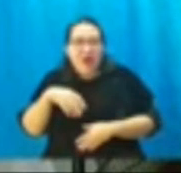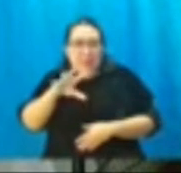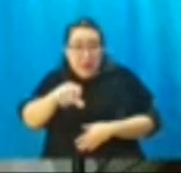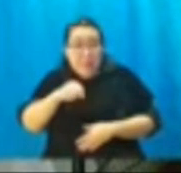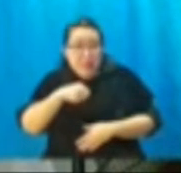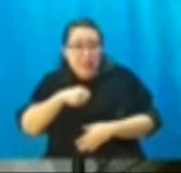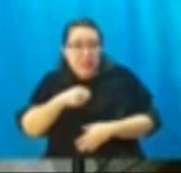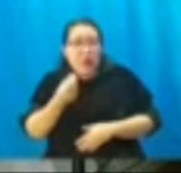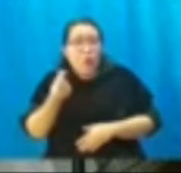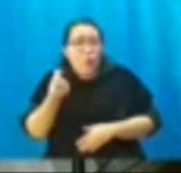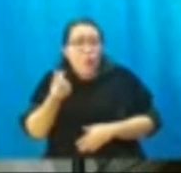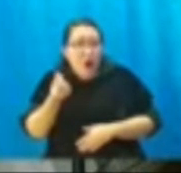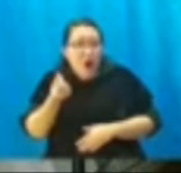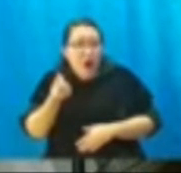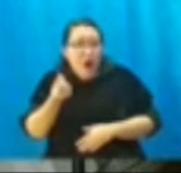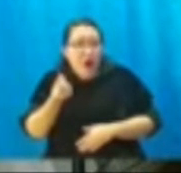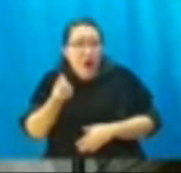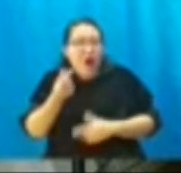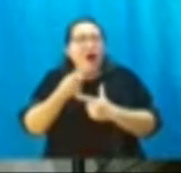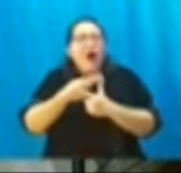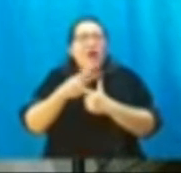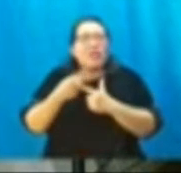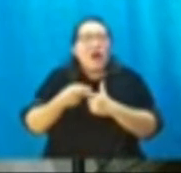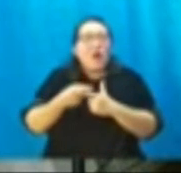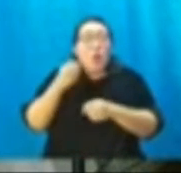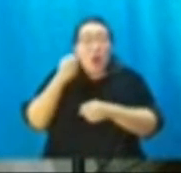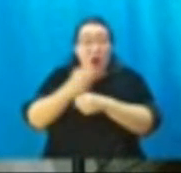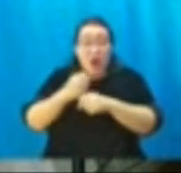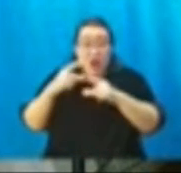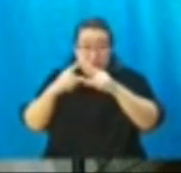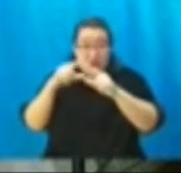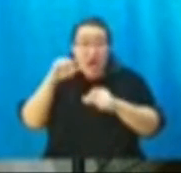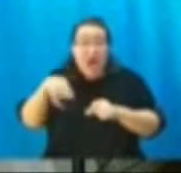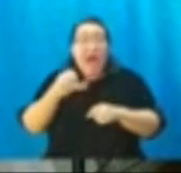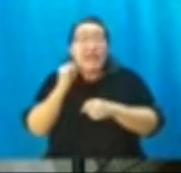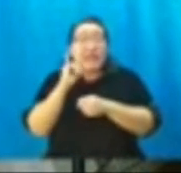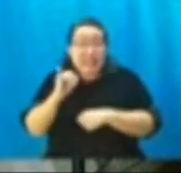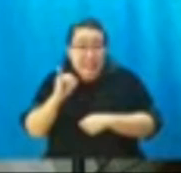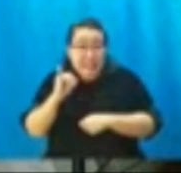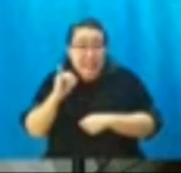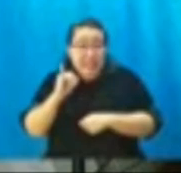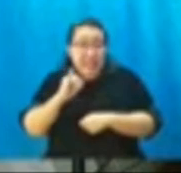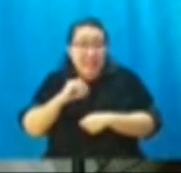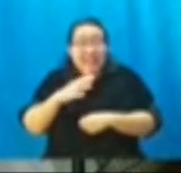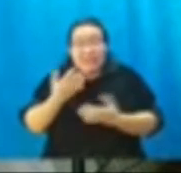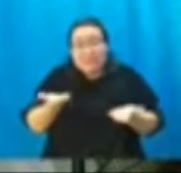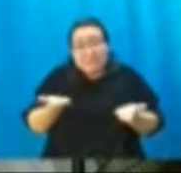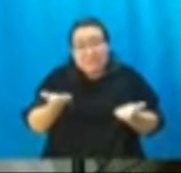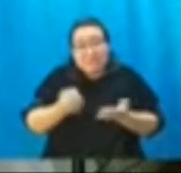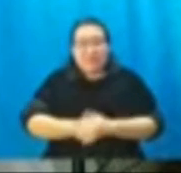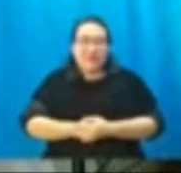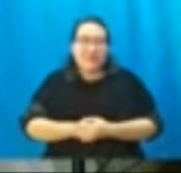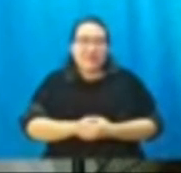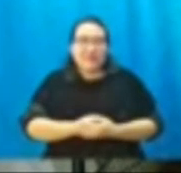Hai mungkin kita tersenyum kecut tapi itulah kenyataan agak aneh memang